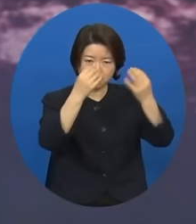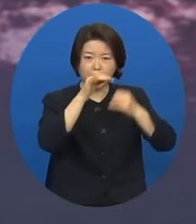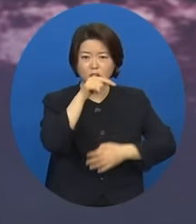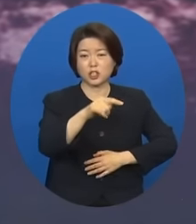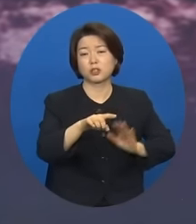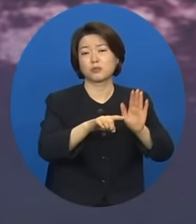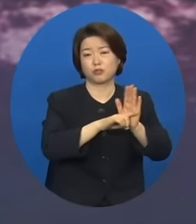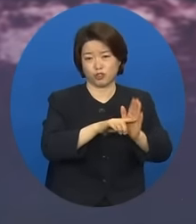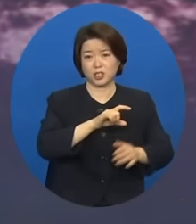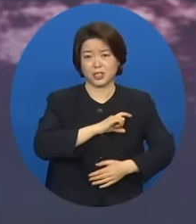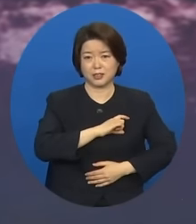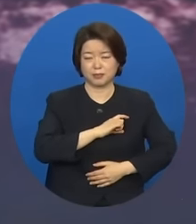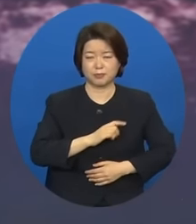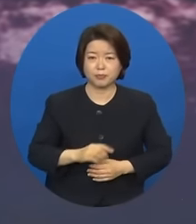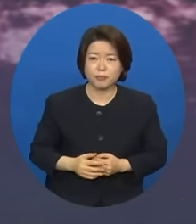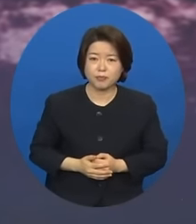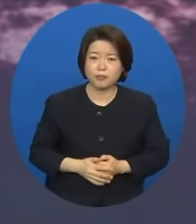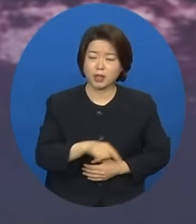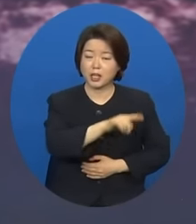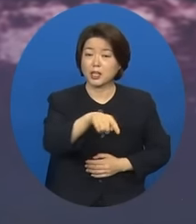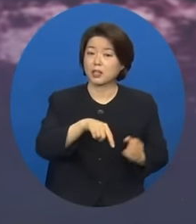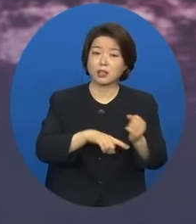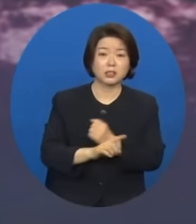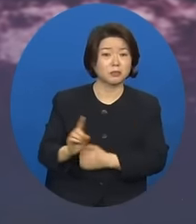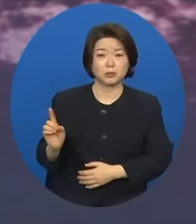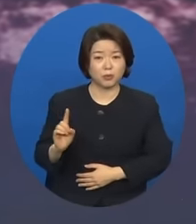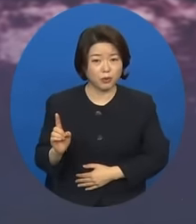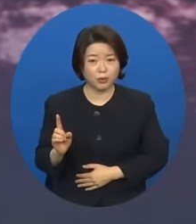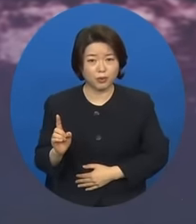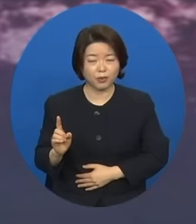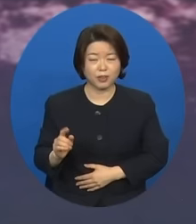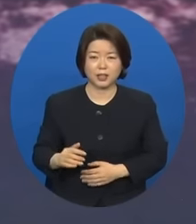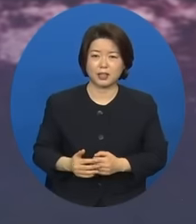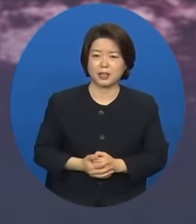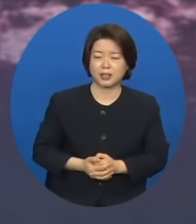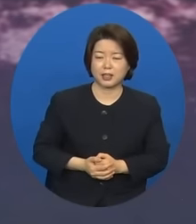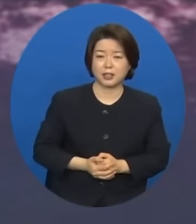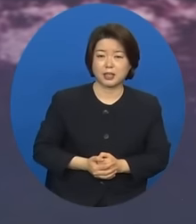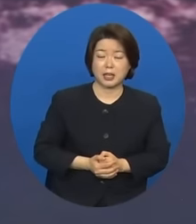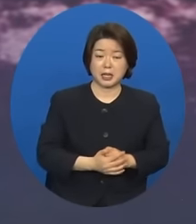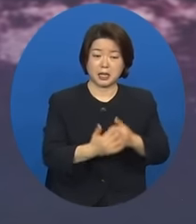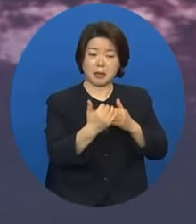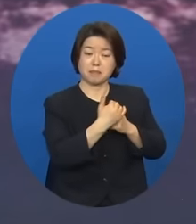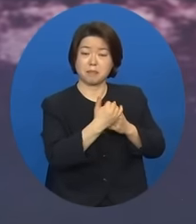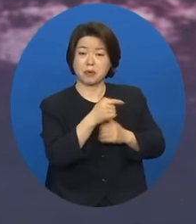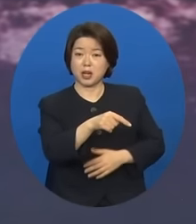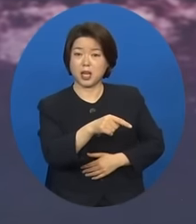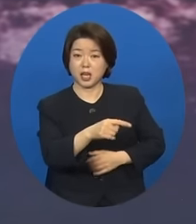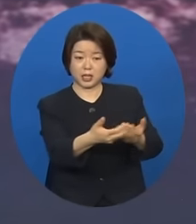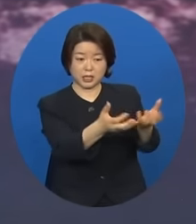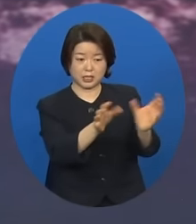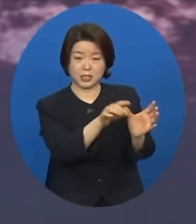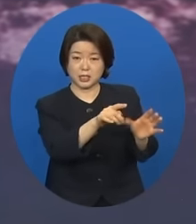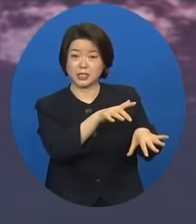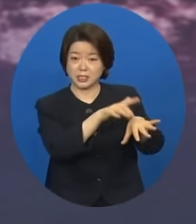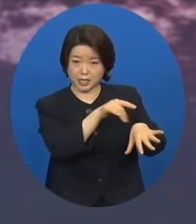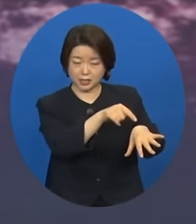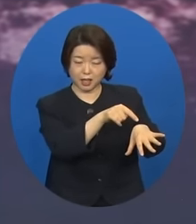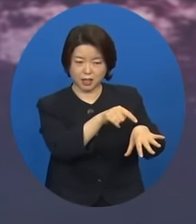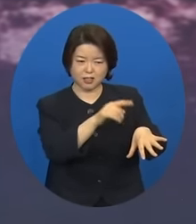이름들이 여러분 이것이 무엇을 또 의미하지 아십니까 블레셋으로 상징되는이 사탄 그리고